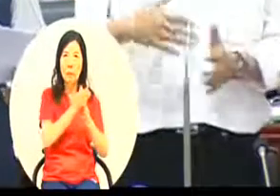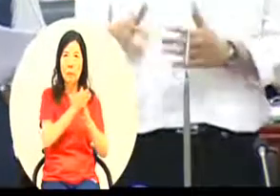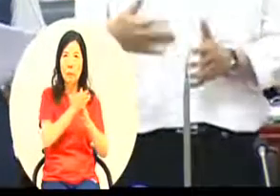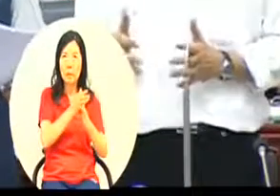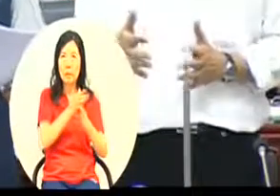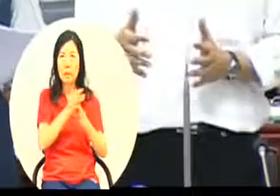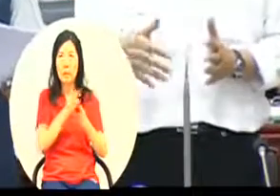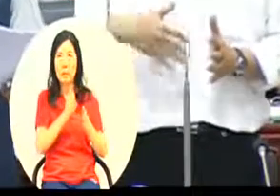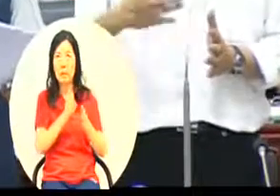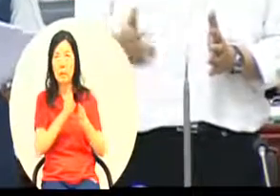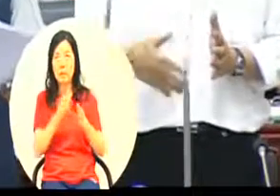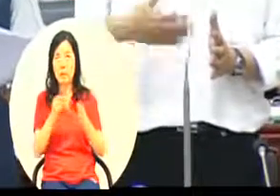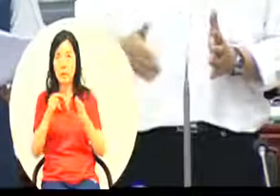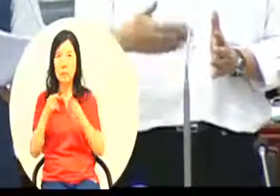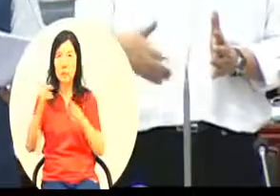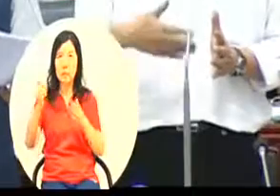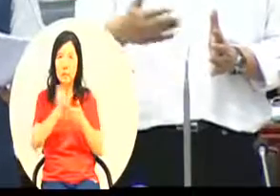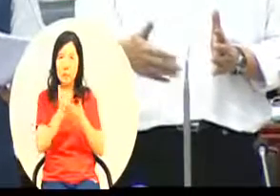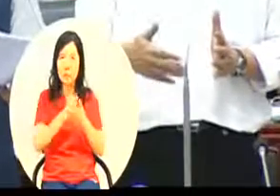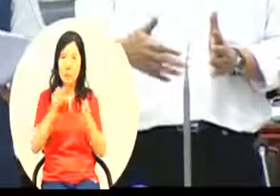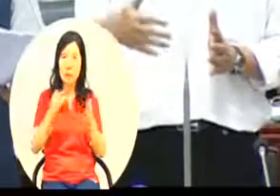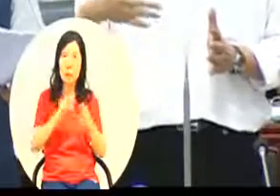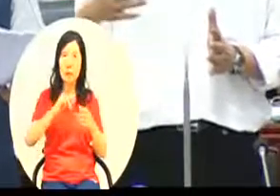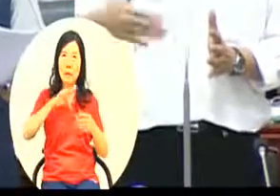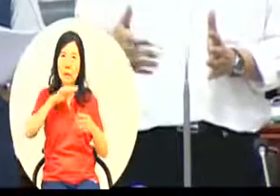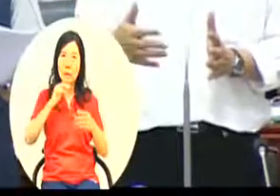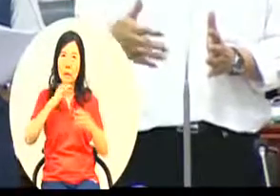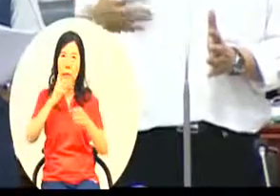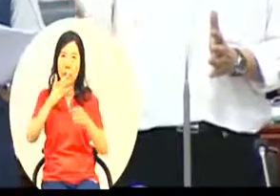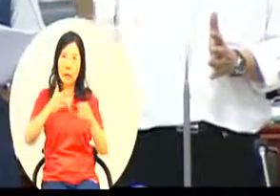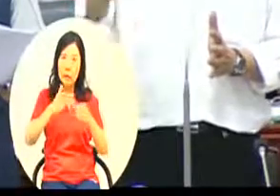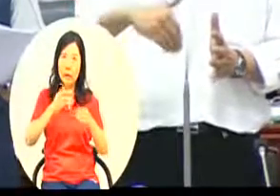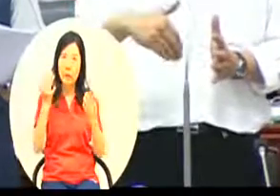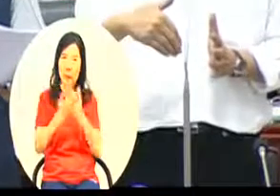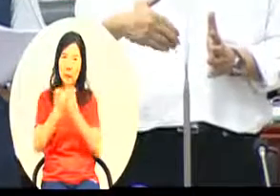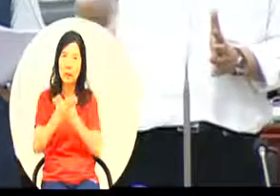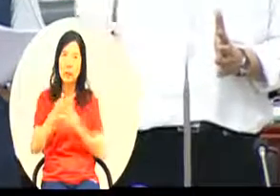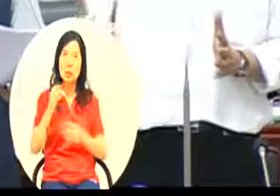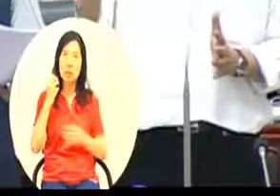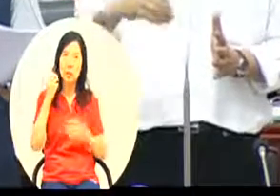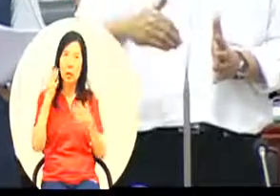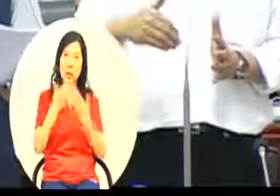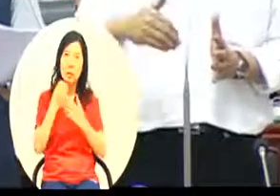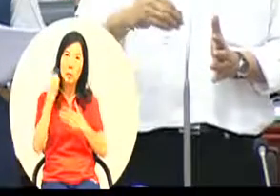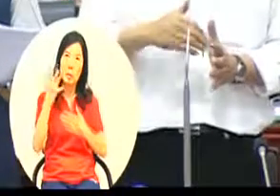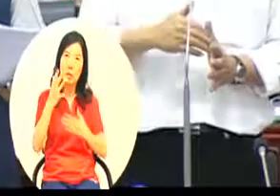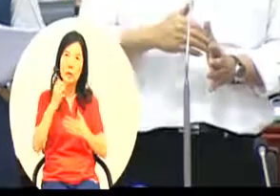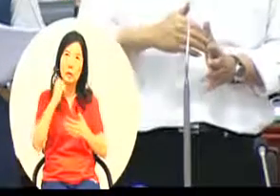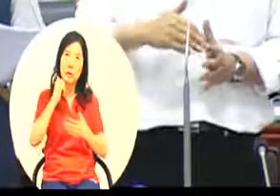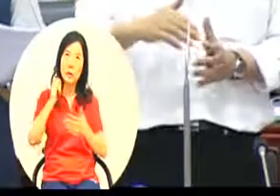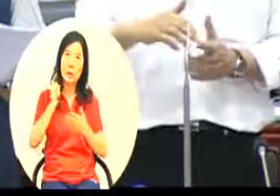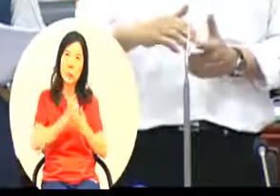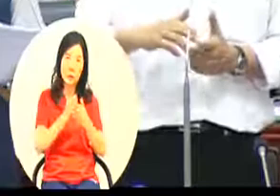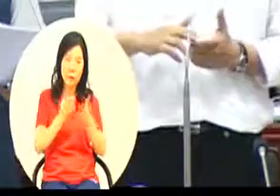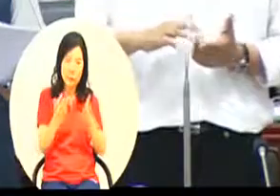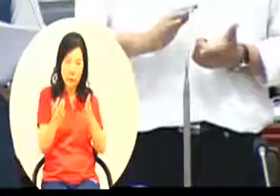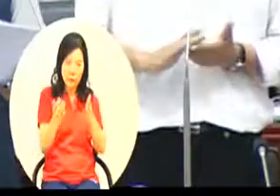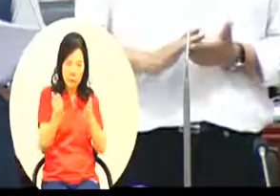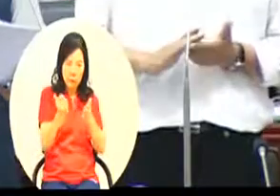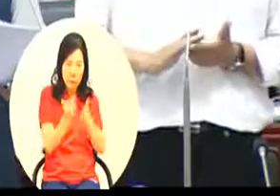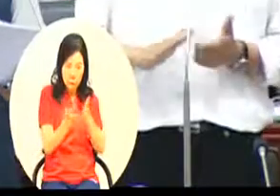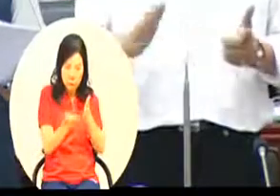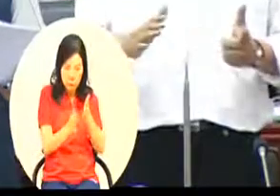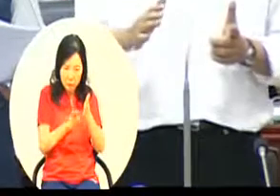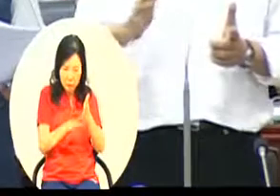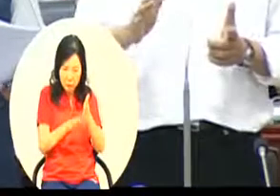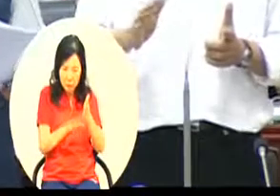8年，它才会汰换，所以我们透过汰换的这个机制，能够希望它在汰换新的时候，就能够引进这种低地板或是无障